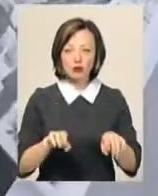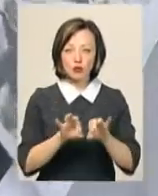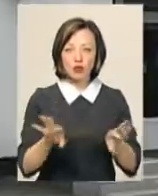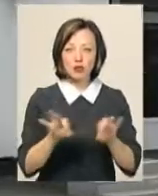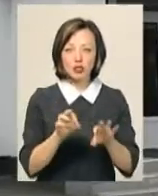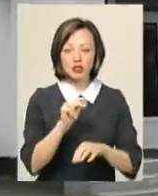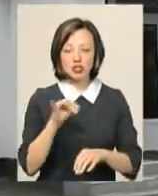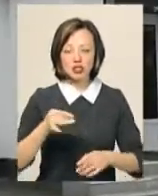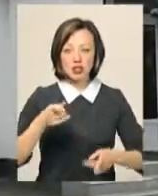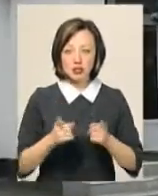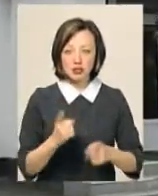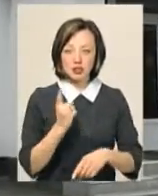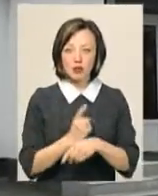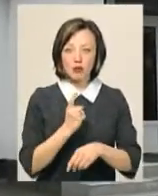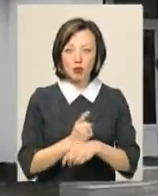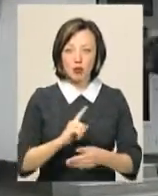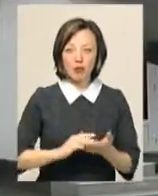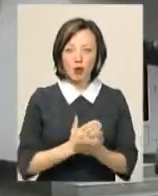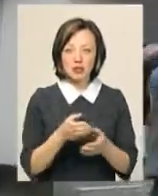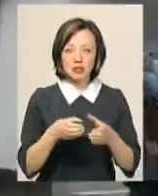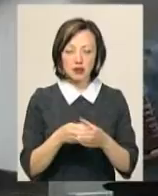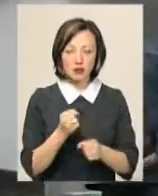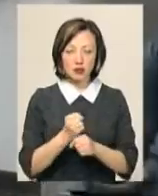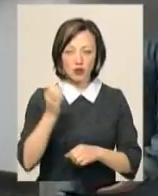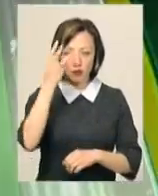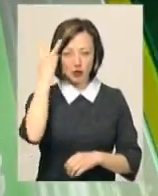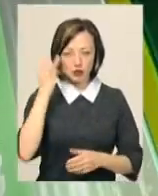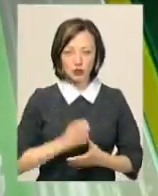прокоментувати, чи дійсно заборонена політсила наразі діє у Хмельницькому.